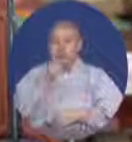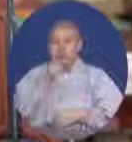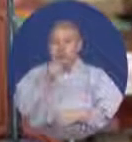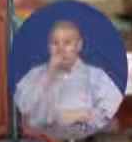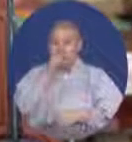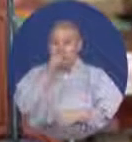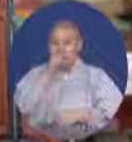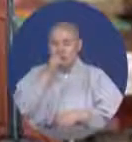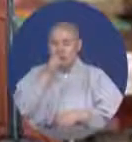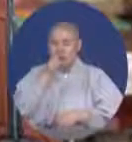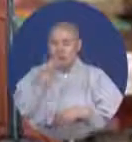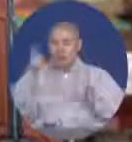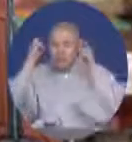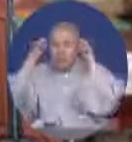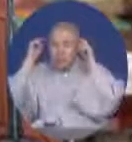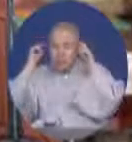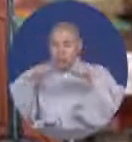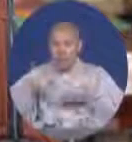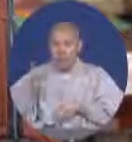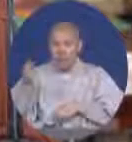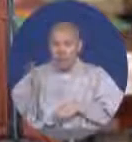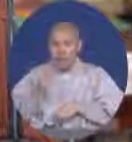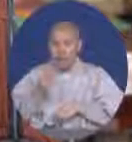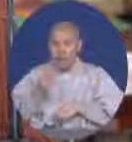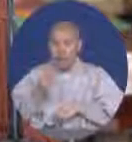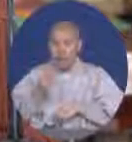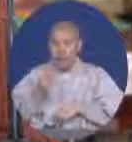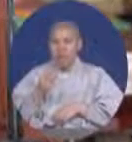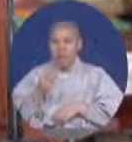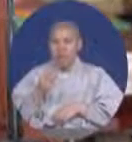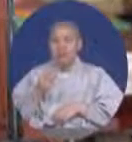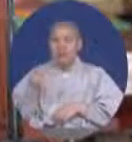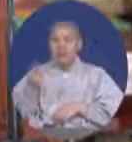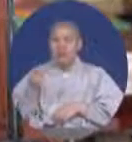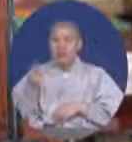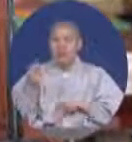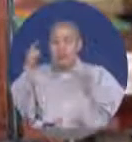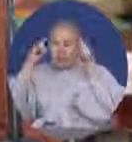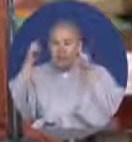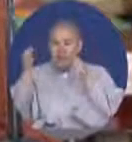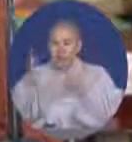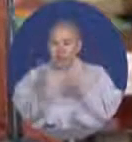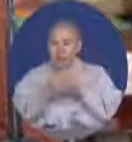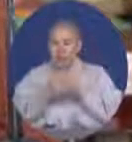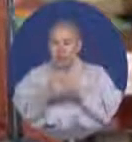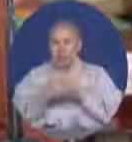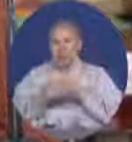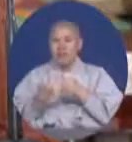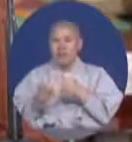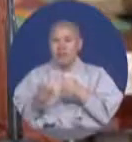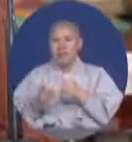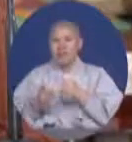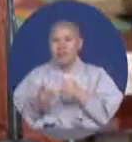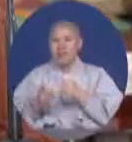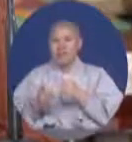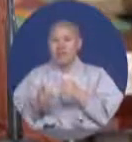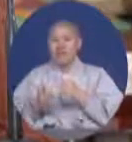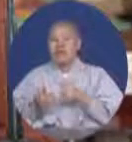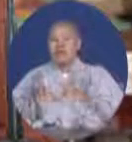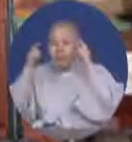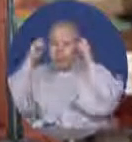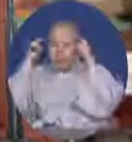중생들이라는 건 어리석고 미혹한 어두움이 있다 이 말이죠. 그 치혹이 바로 이게